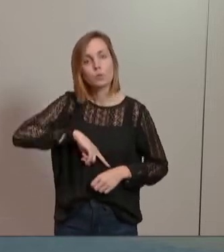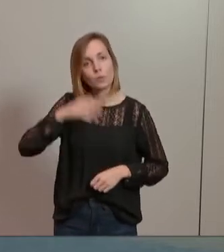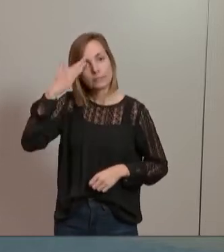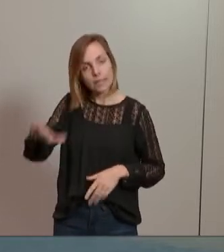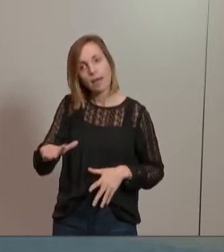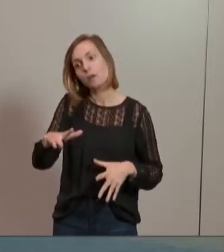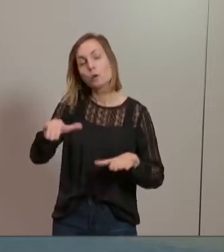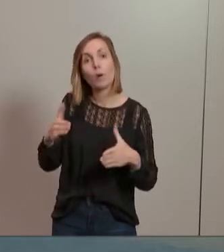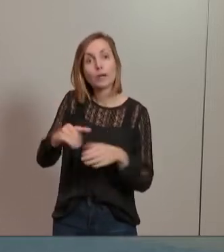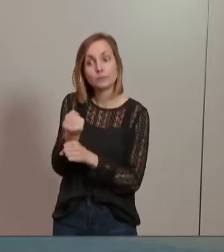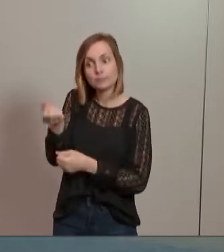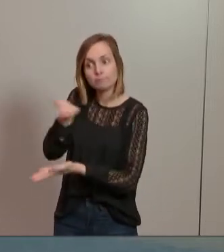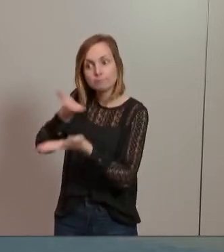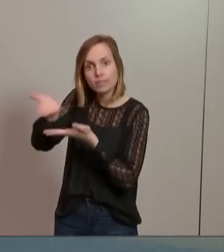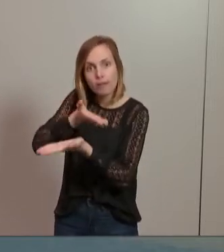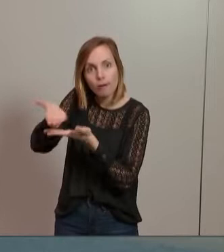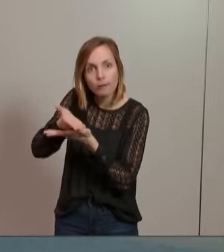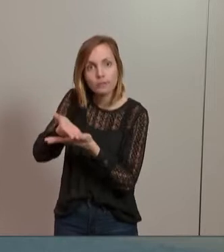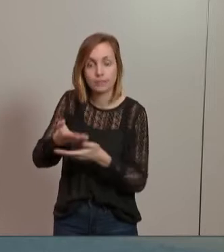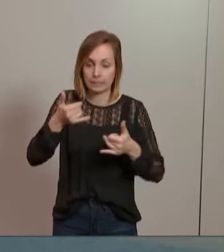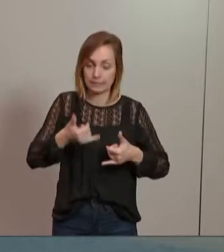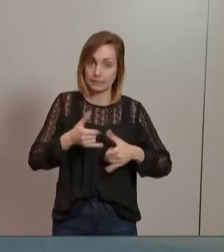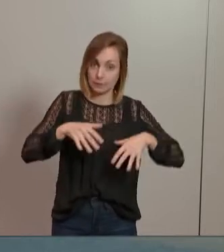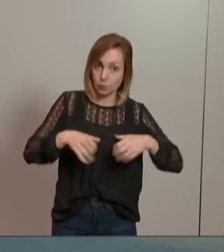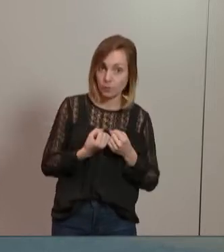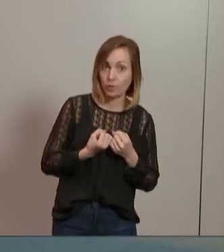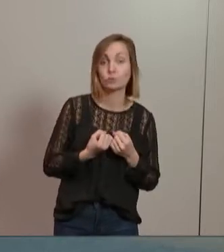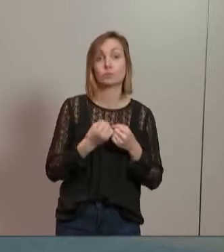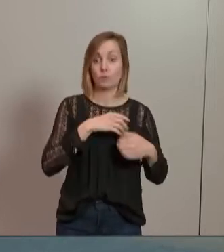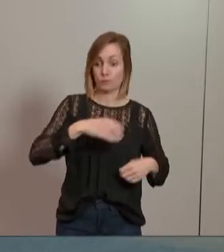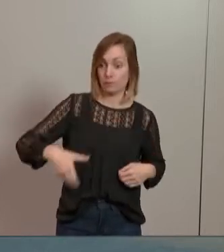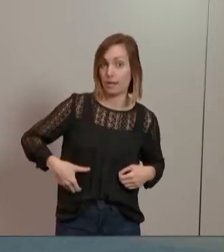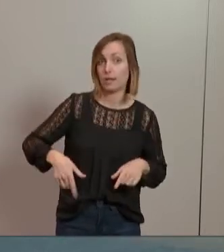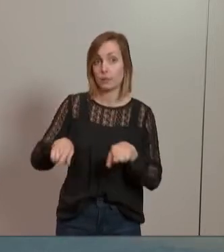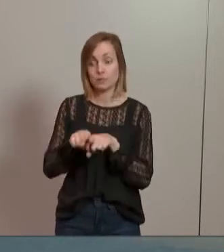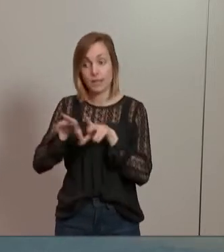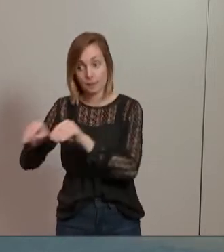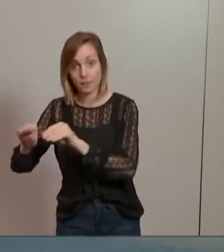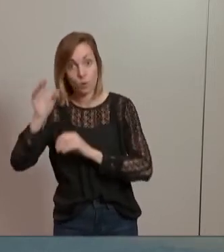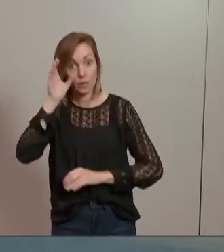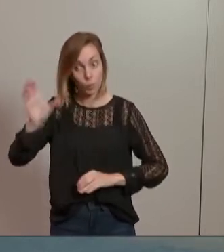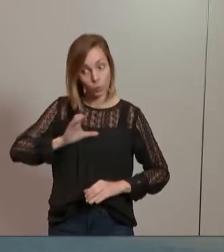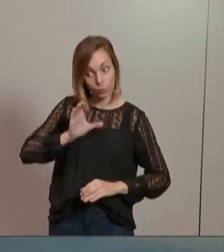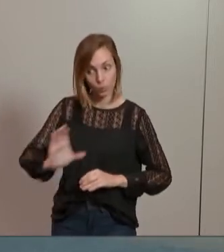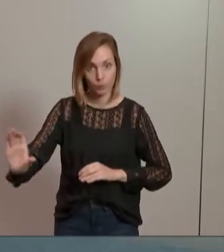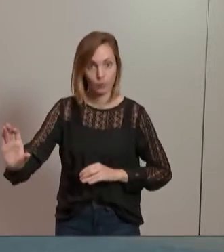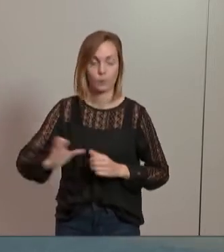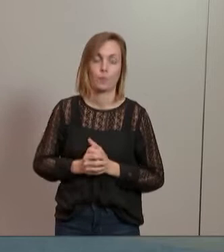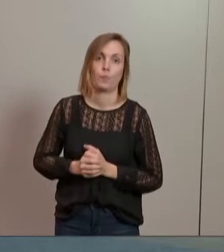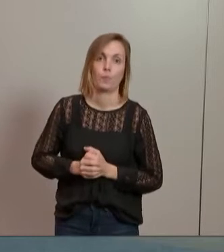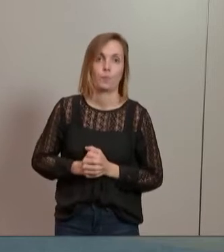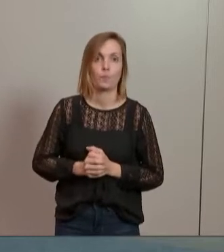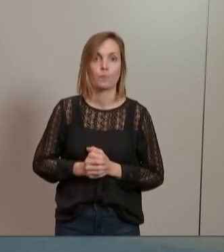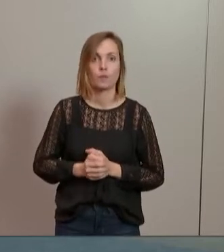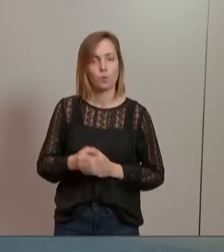dialogue réside dans notre capacité, municipalité et habitants, à écouter et répondre. Nous travaillons